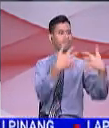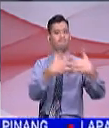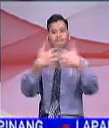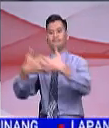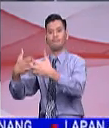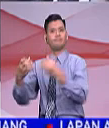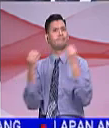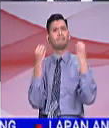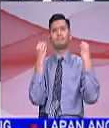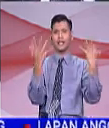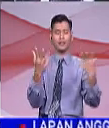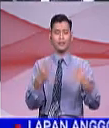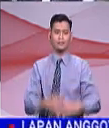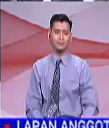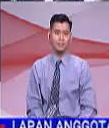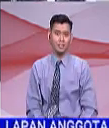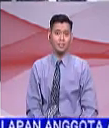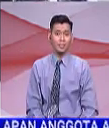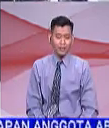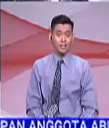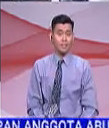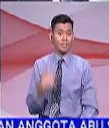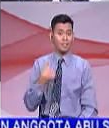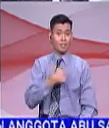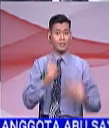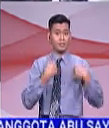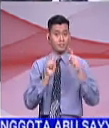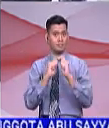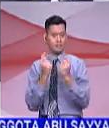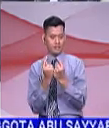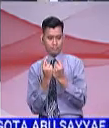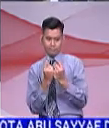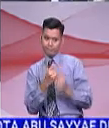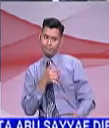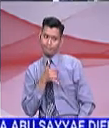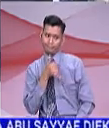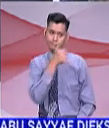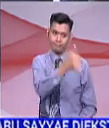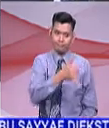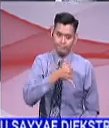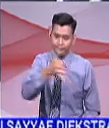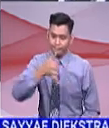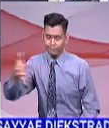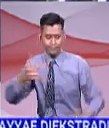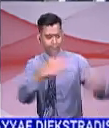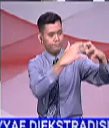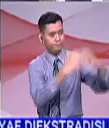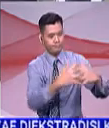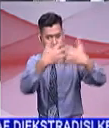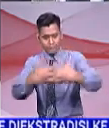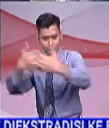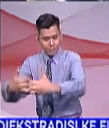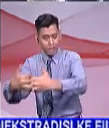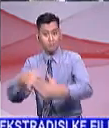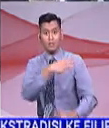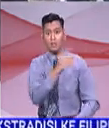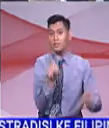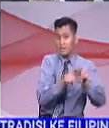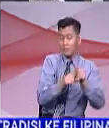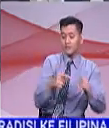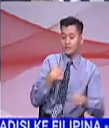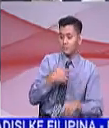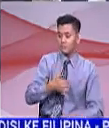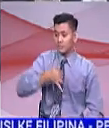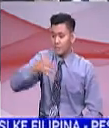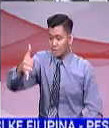Shah Alam. Dan juga kita ada tim pemantau untuk kita turun ke padang ke tempat-tempat bina. So di sini untuk